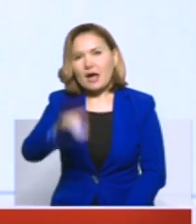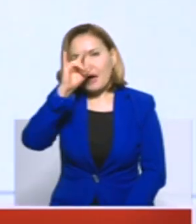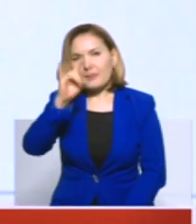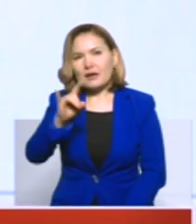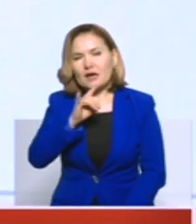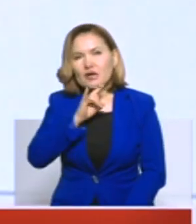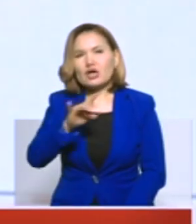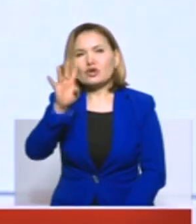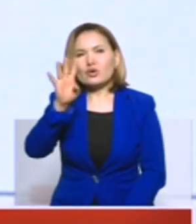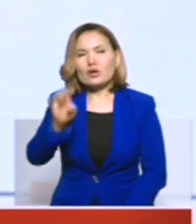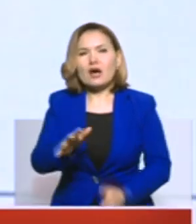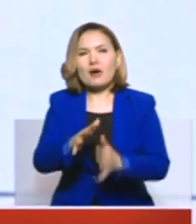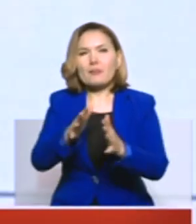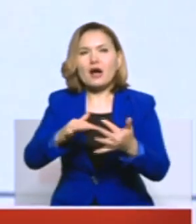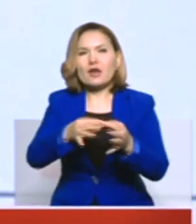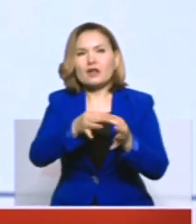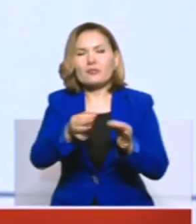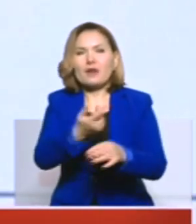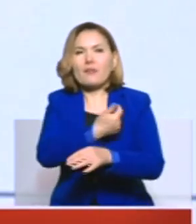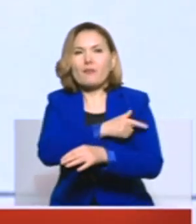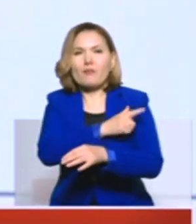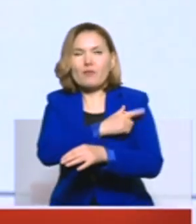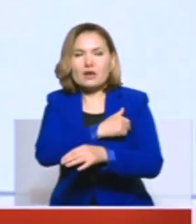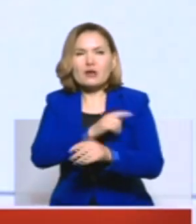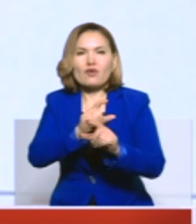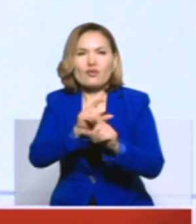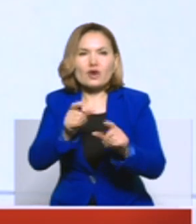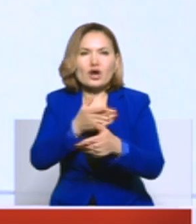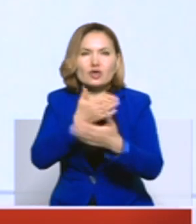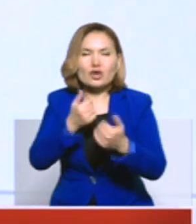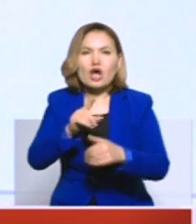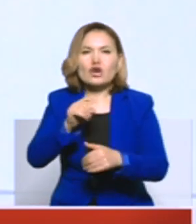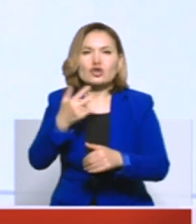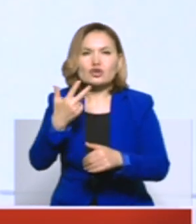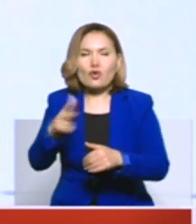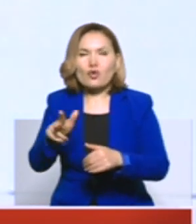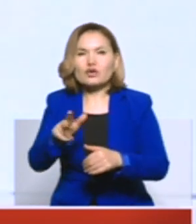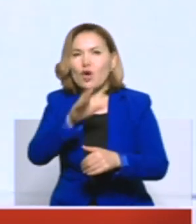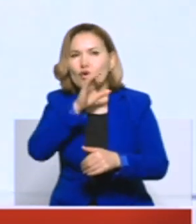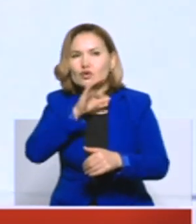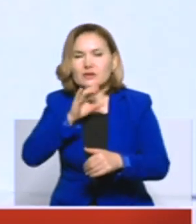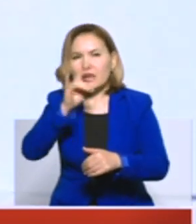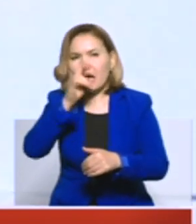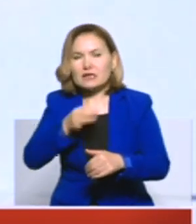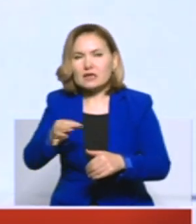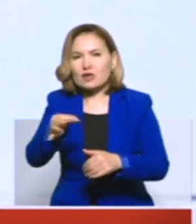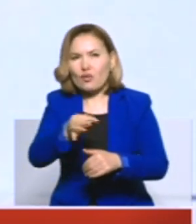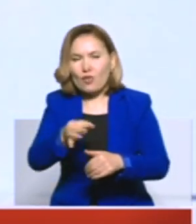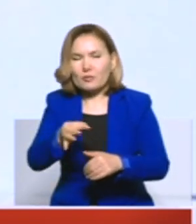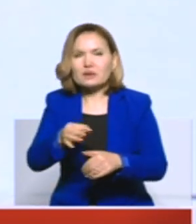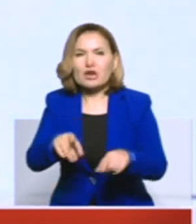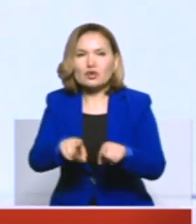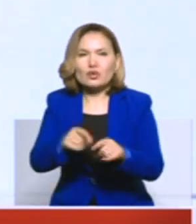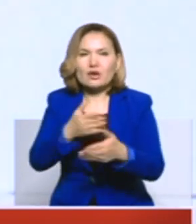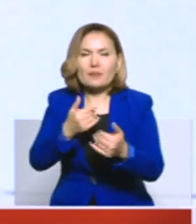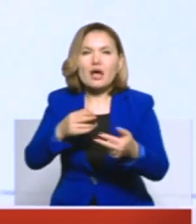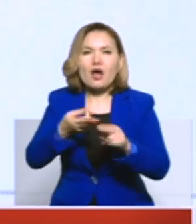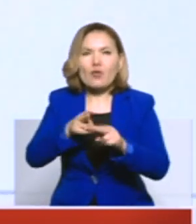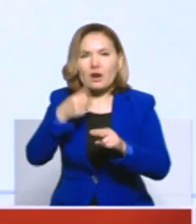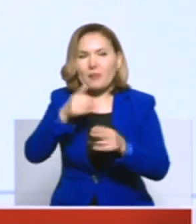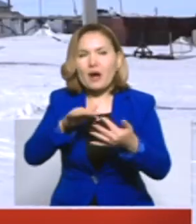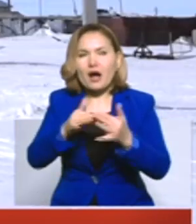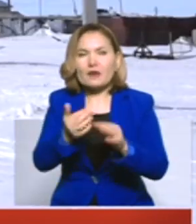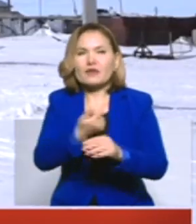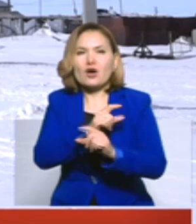Еліміздегі 400-ден астам ауылда медициналық пункт жоқ, оның 130-ы солтүстік Қазақстан облысында орналасқан. Биыл ауылда